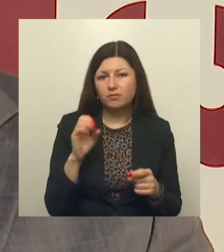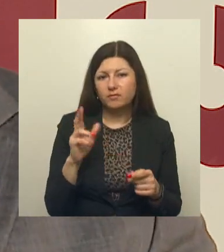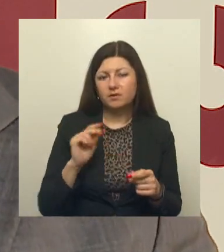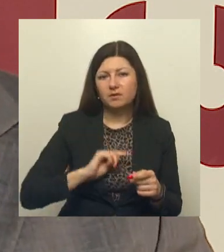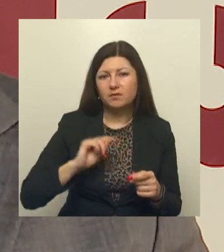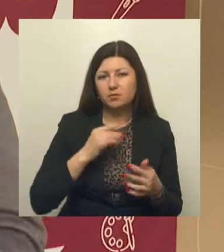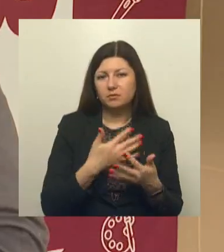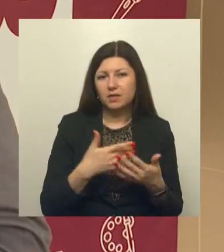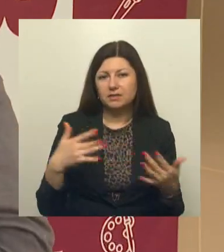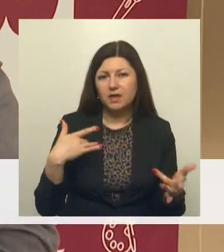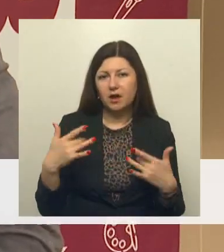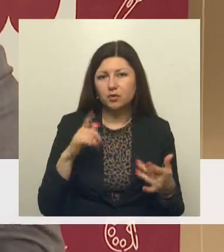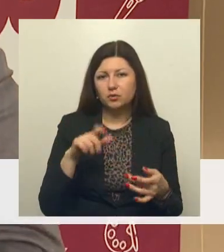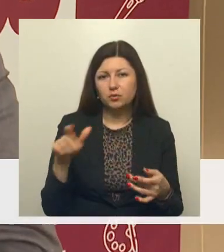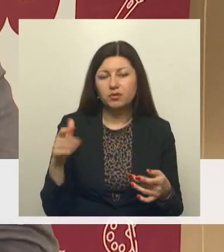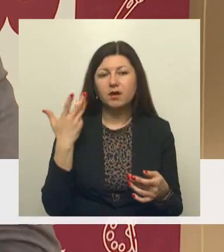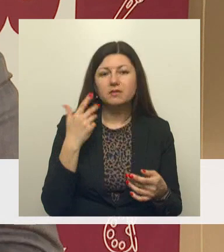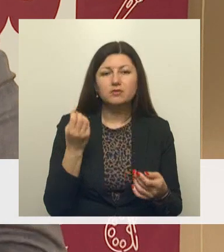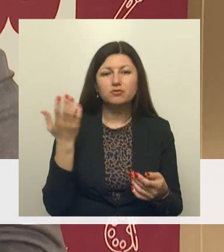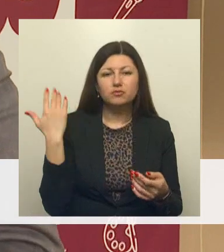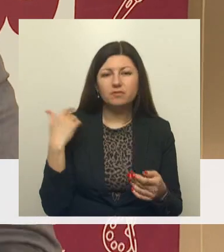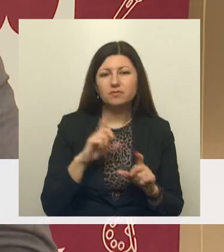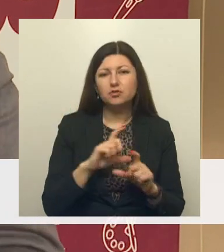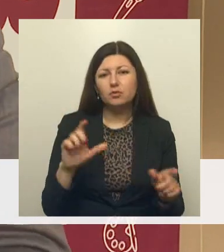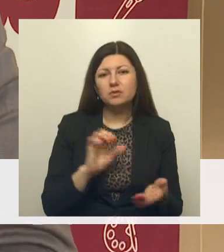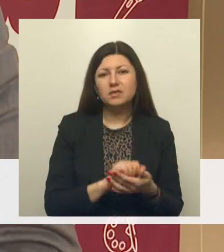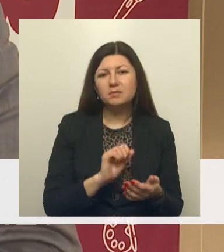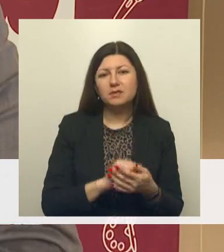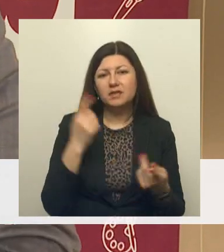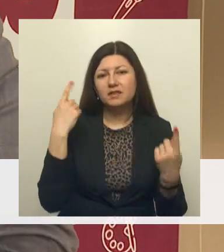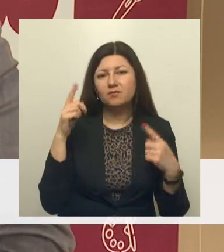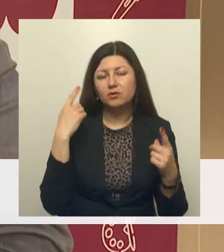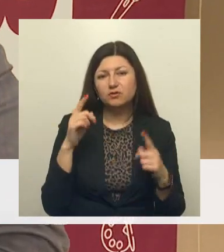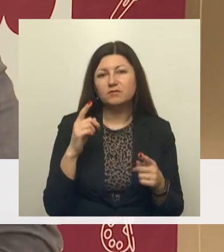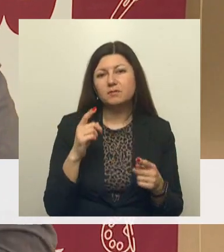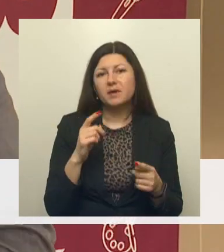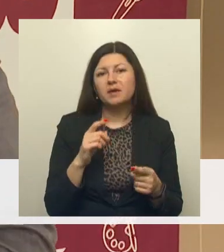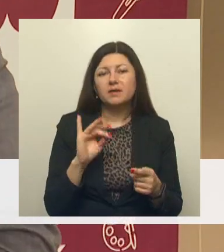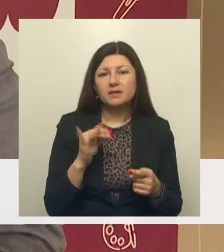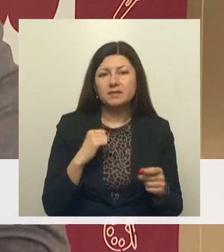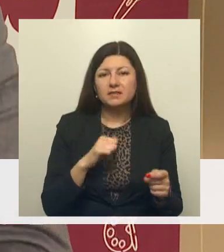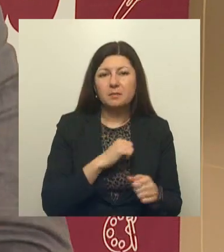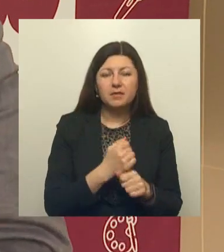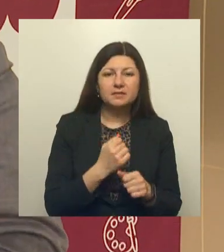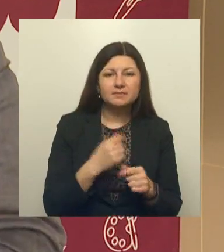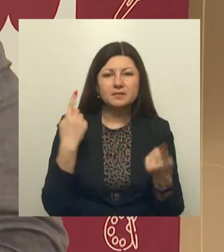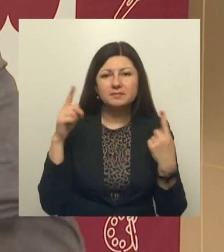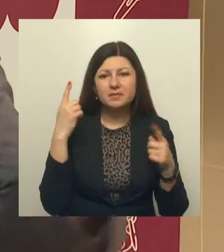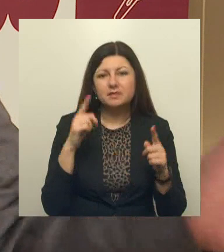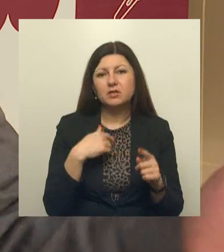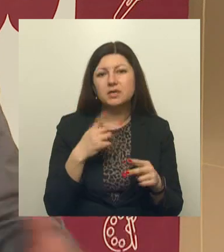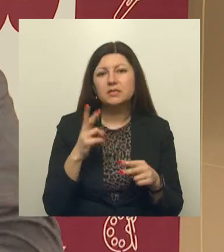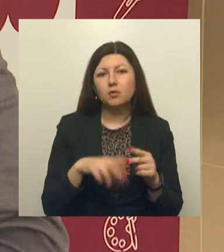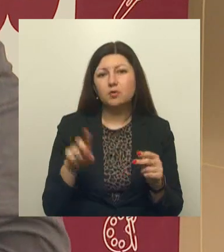возрастов. Когда-то еще в школе я занимался творчеством, художественной самодеятельностью, и впоследствии просто я